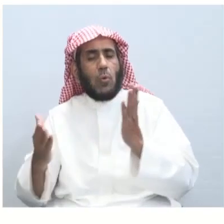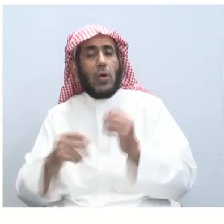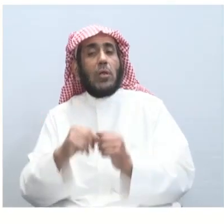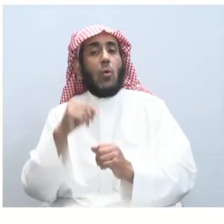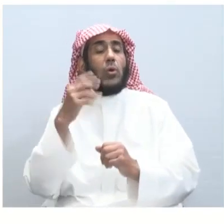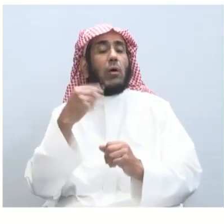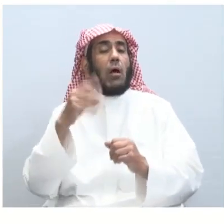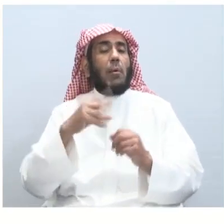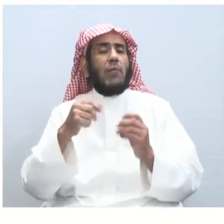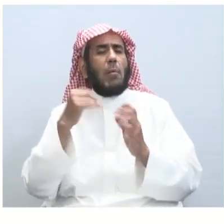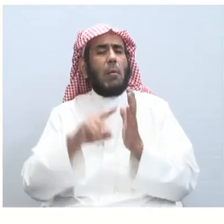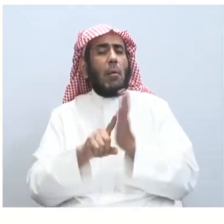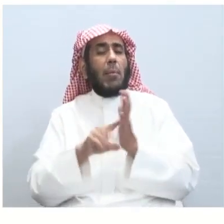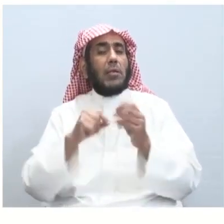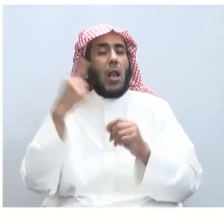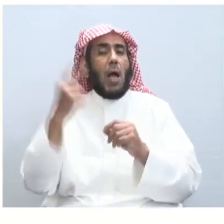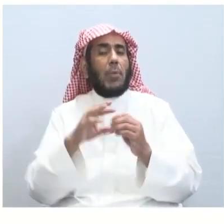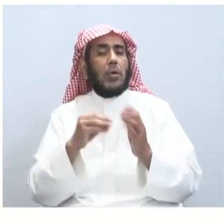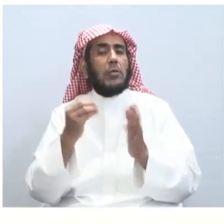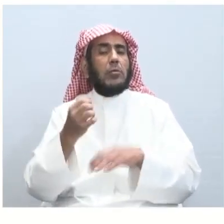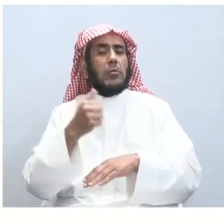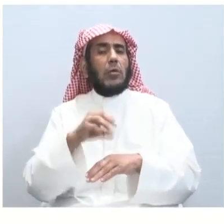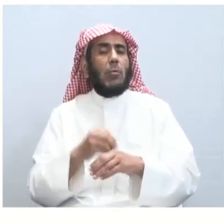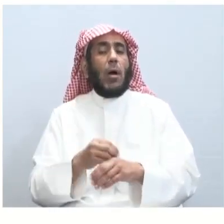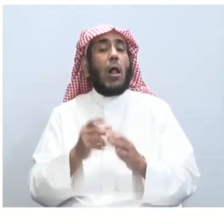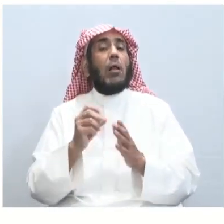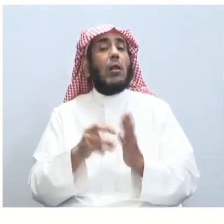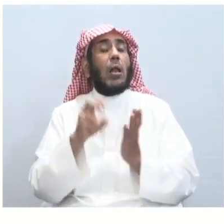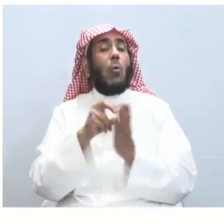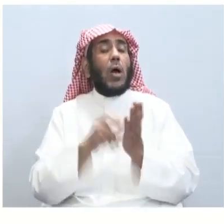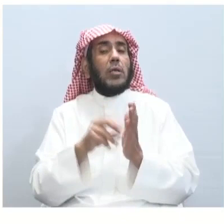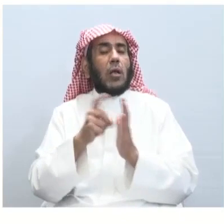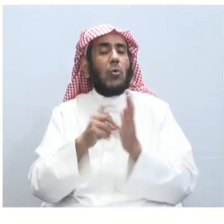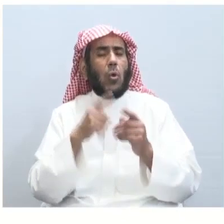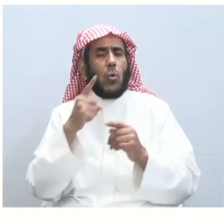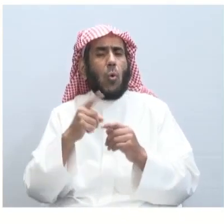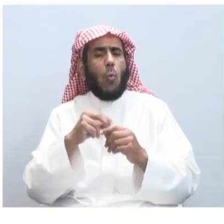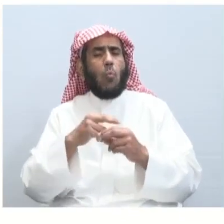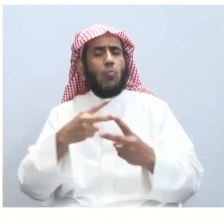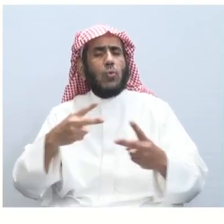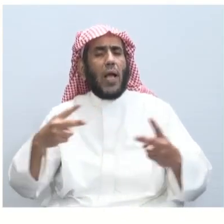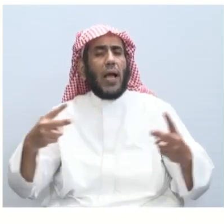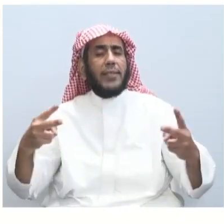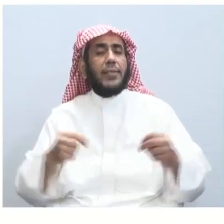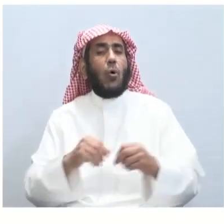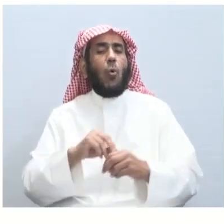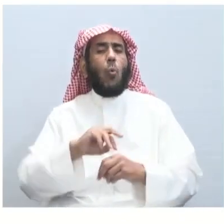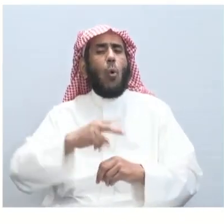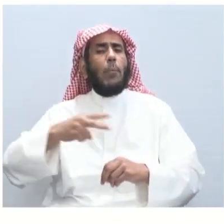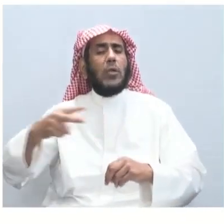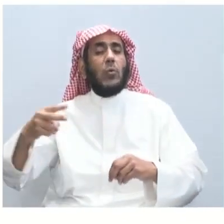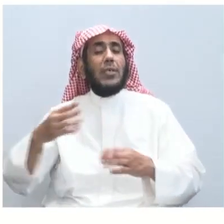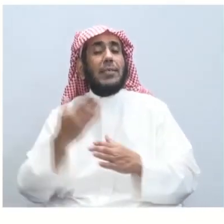فهم المبادئ العامه تقوم على ماذا القواعد القانونيه انه نلاحظ انها متعدده ومتنوعه